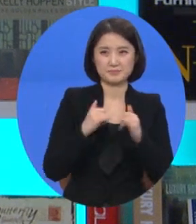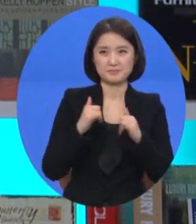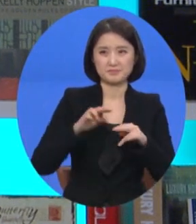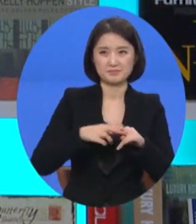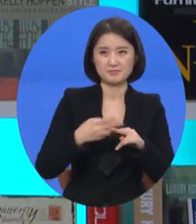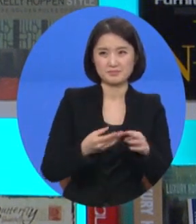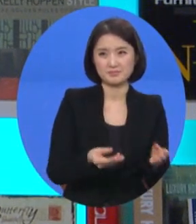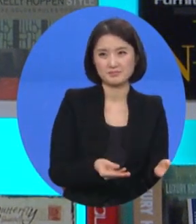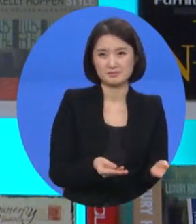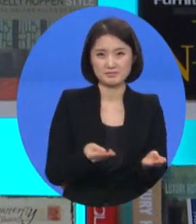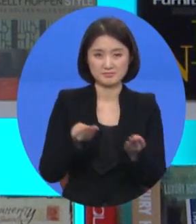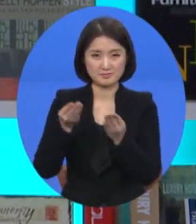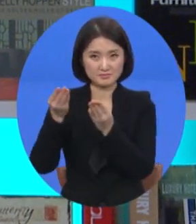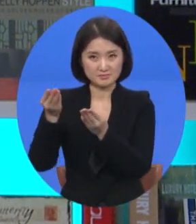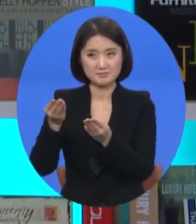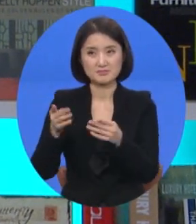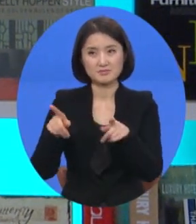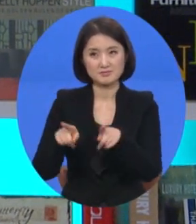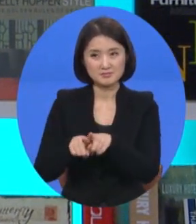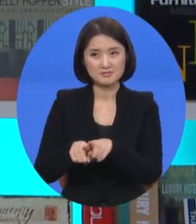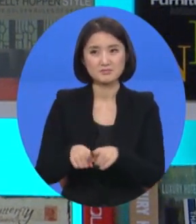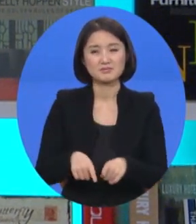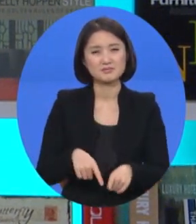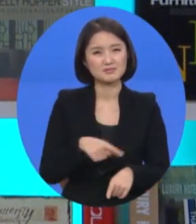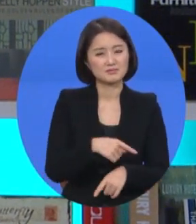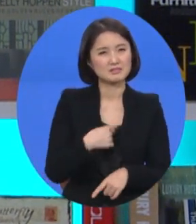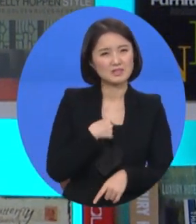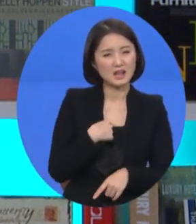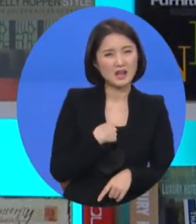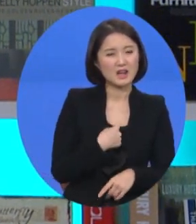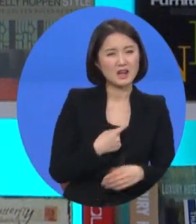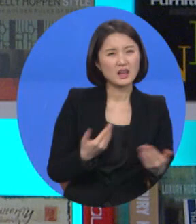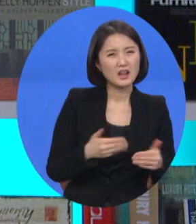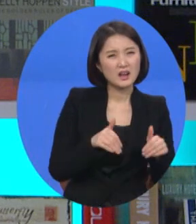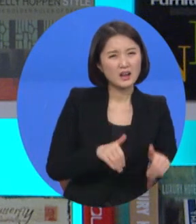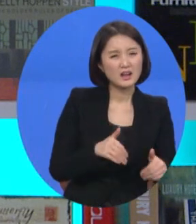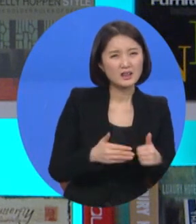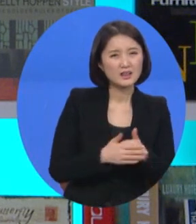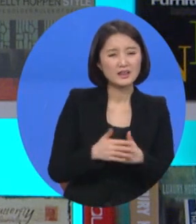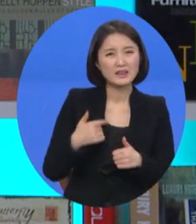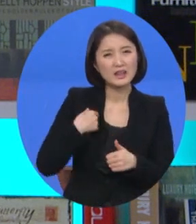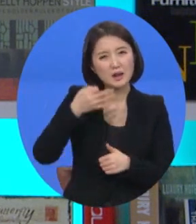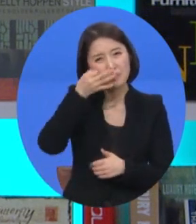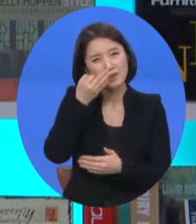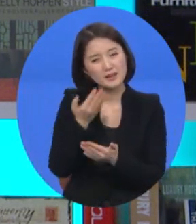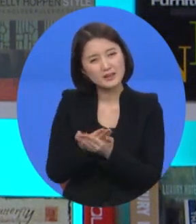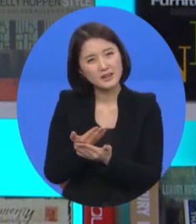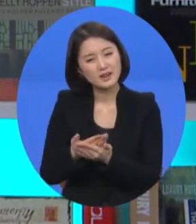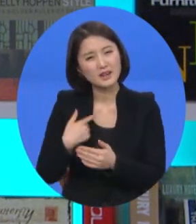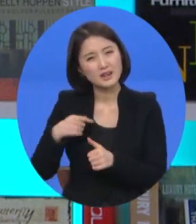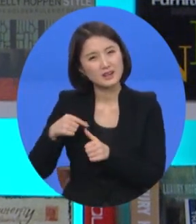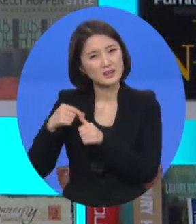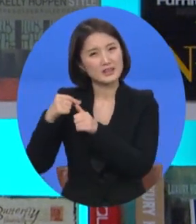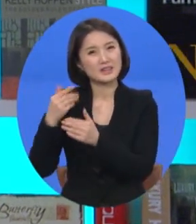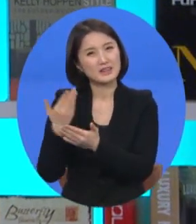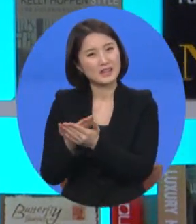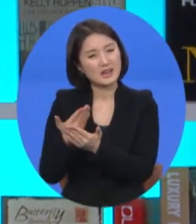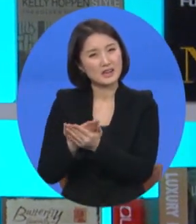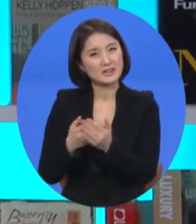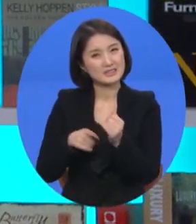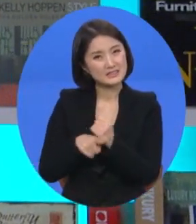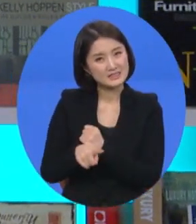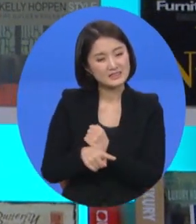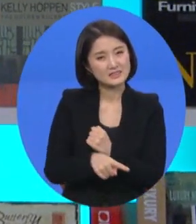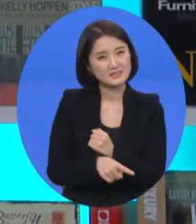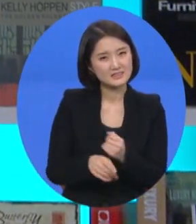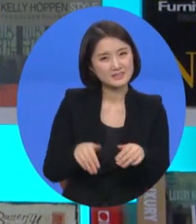다룬 이 선물 하면서 혹시 인사청탁을 하기 위해서 그가 이 그림을 그랬잖아 이렇게 재미있게 유추해 볼 수도 있습니다